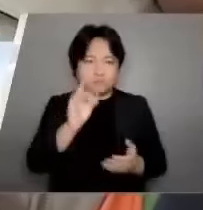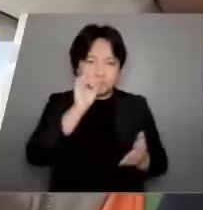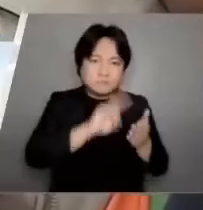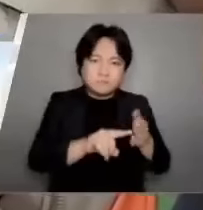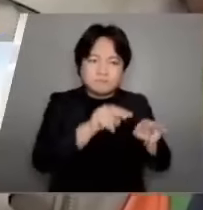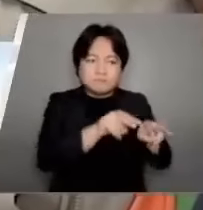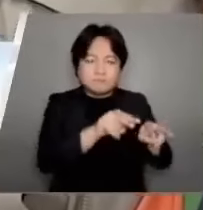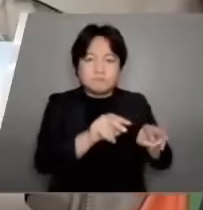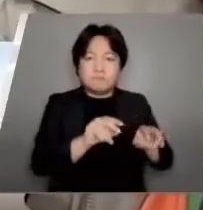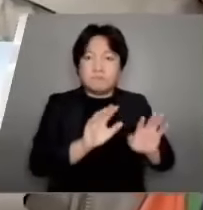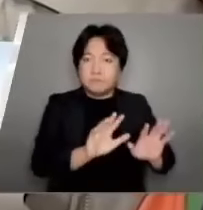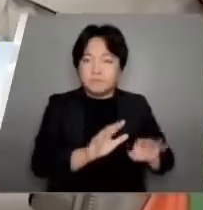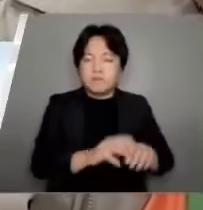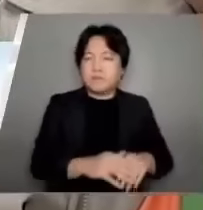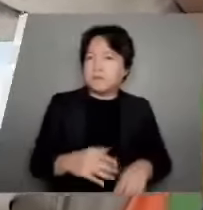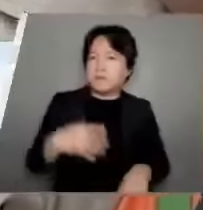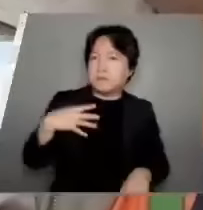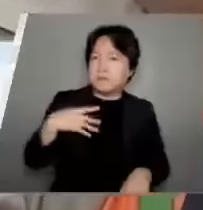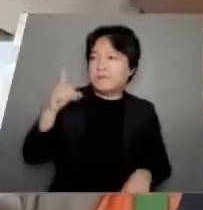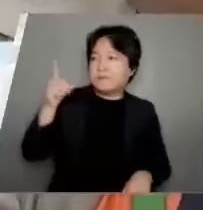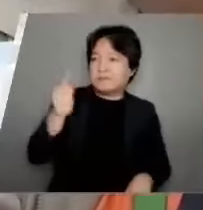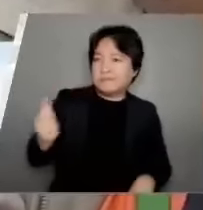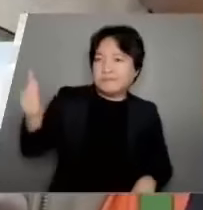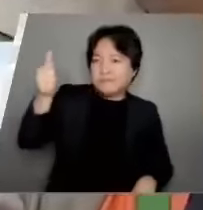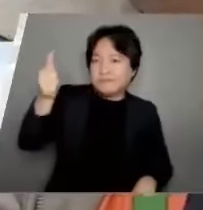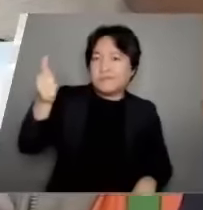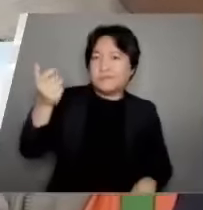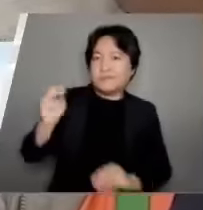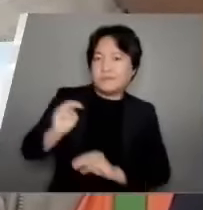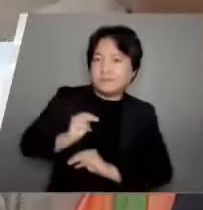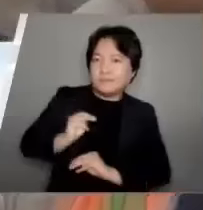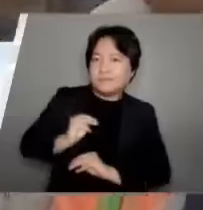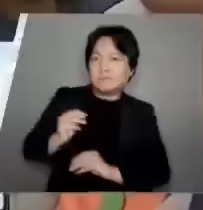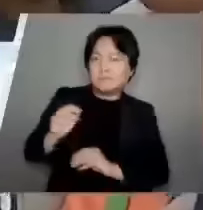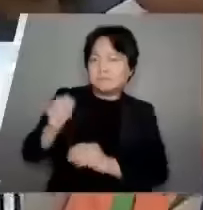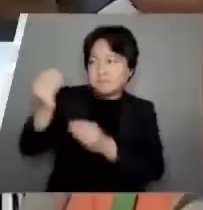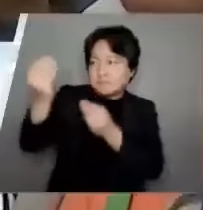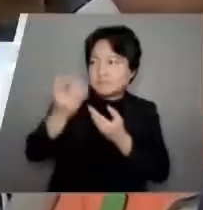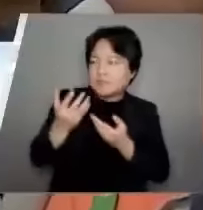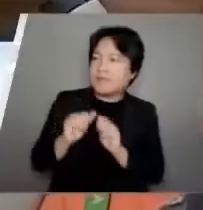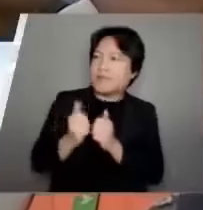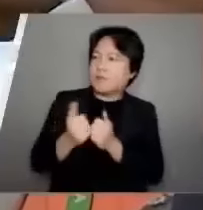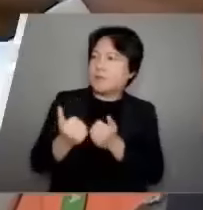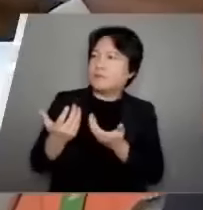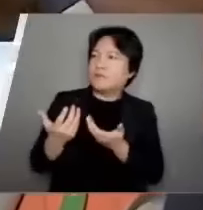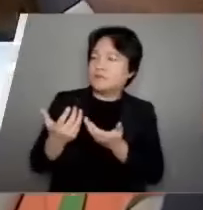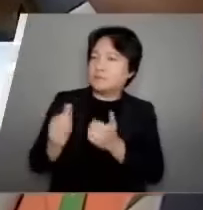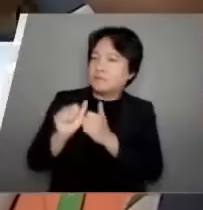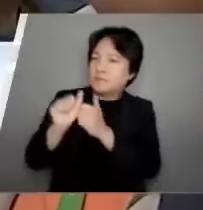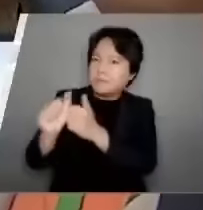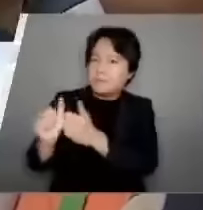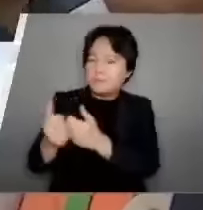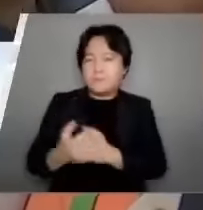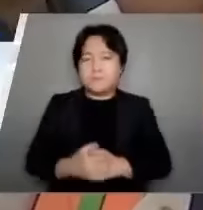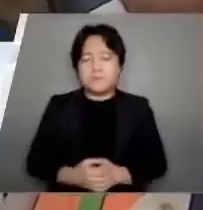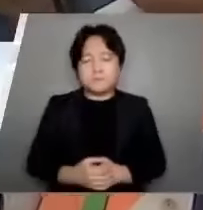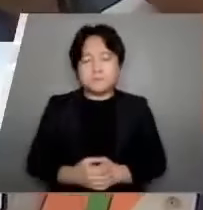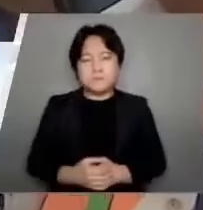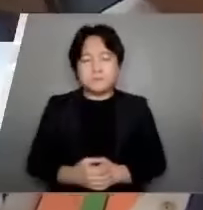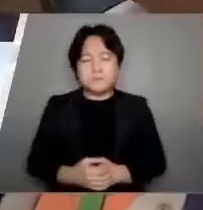Maritime Council to give us the appropriate guidance in terms of timing, in terms of